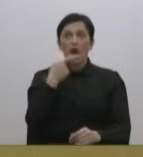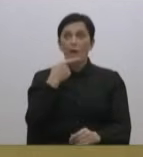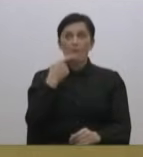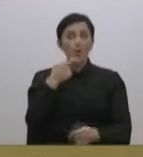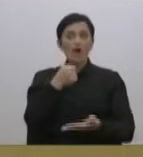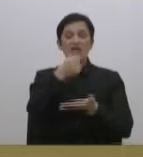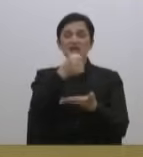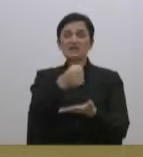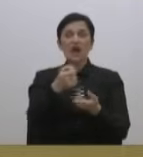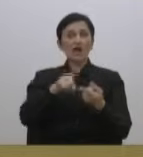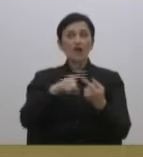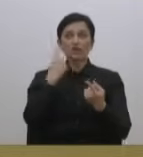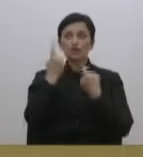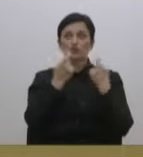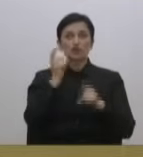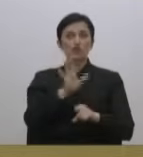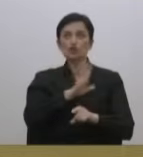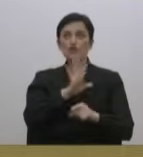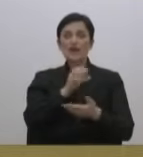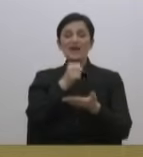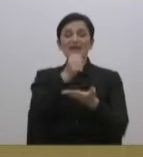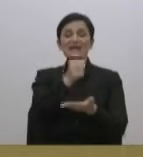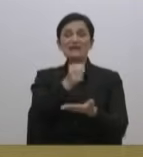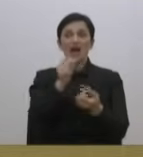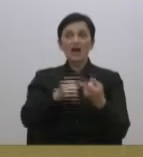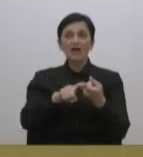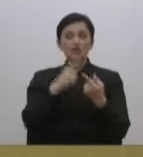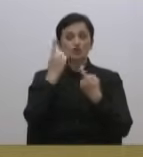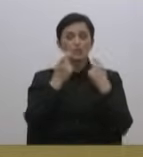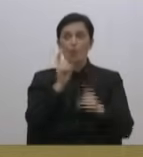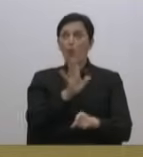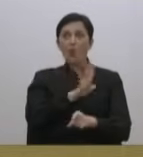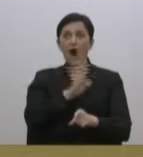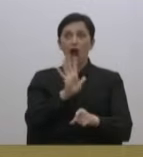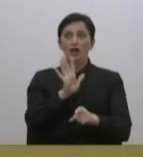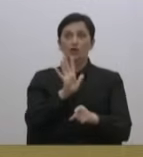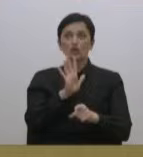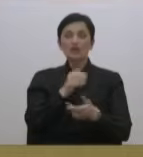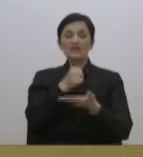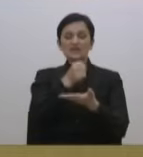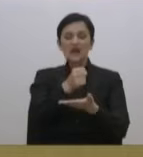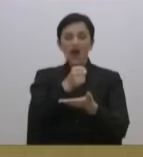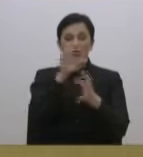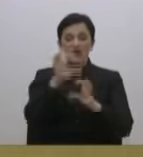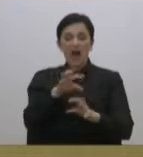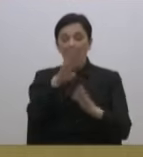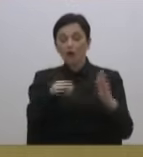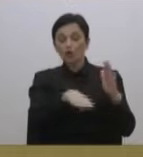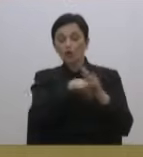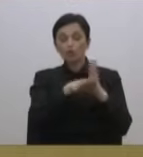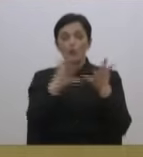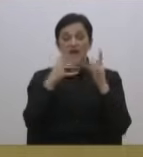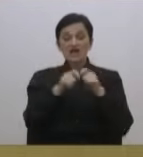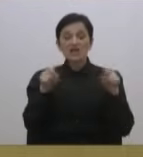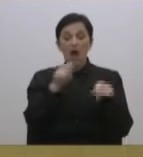არისო გრანტების შესახებ ინფორმაცია? Grantebis shesakheb informatsia ariqo mokceuli grantebis shesakheb kanonshi.